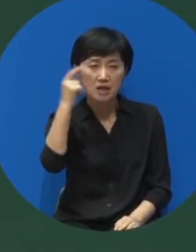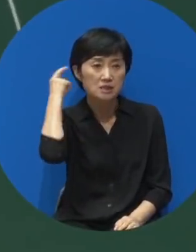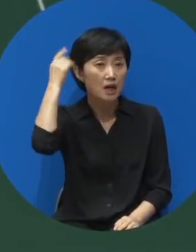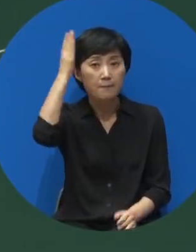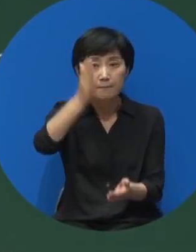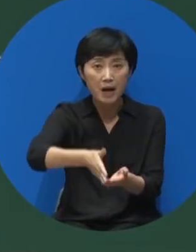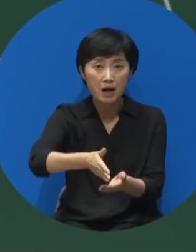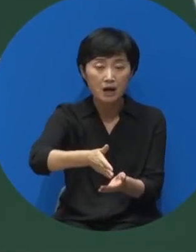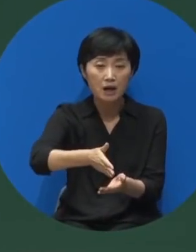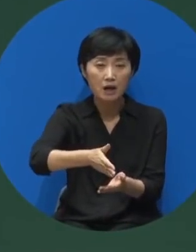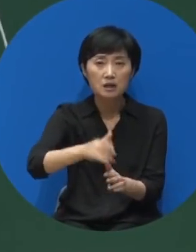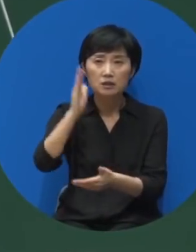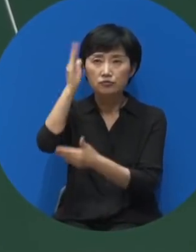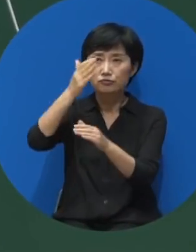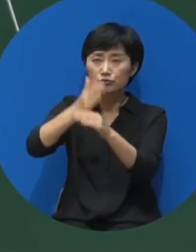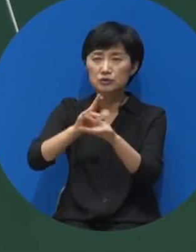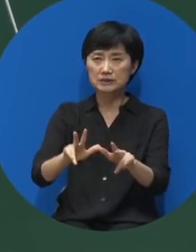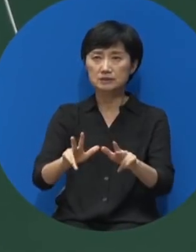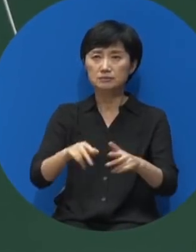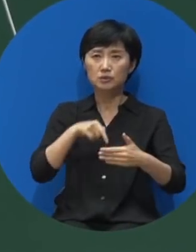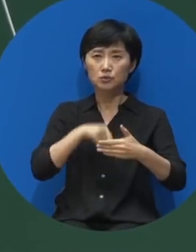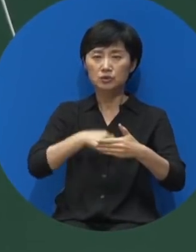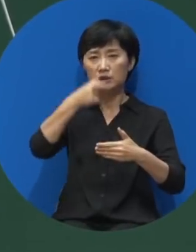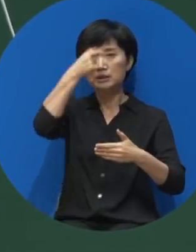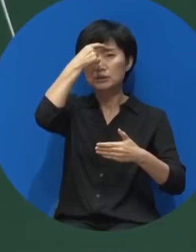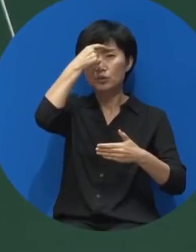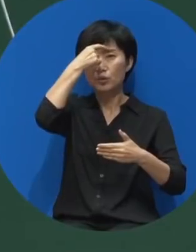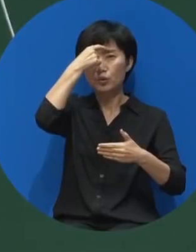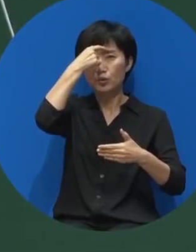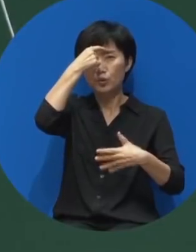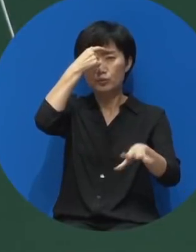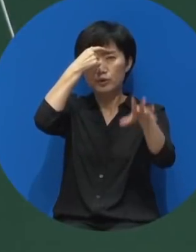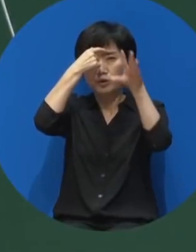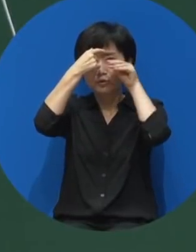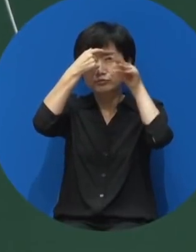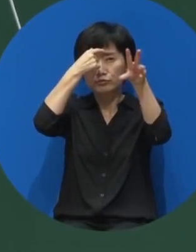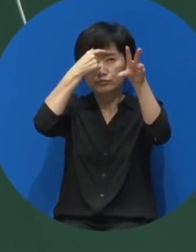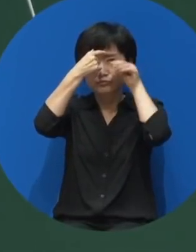속에서 들으면 굉장한 응답으로 바뀌게 되죠.